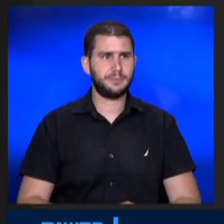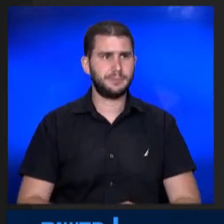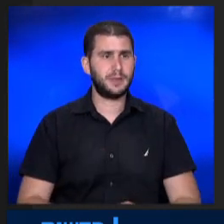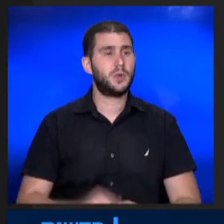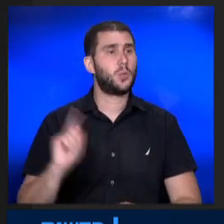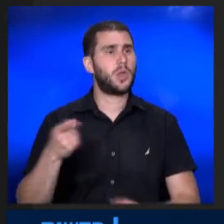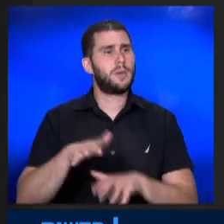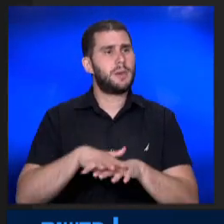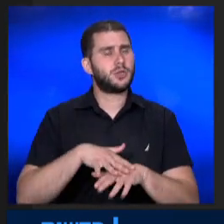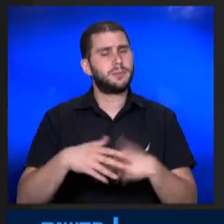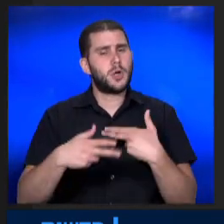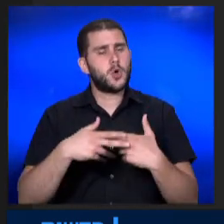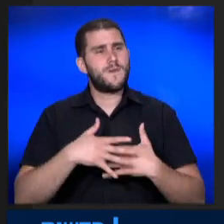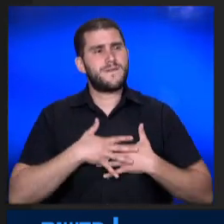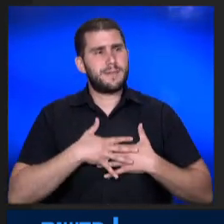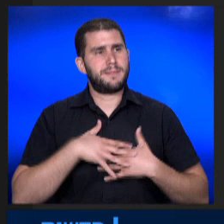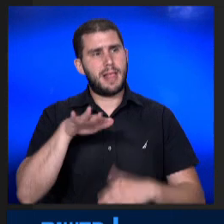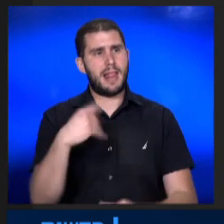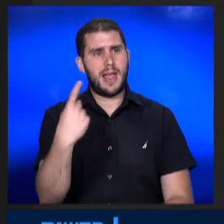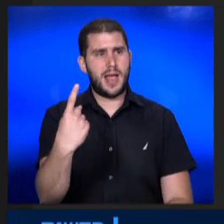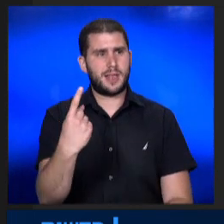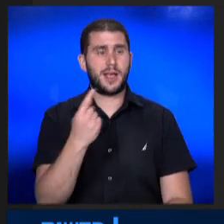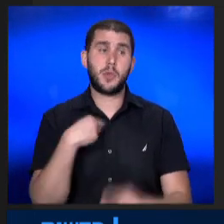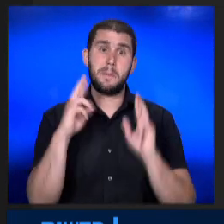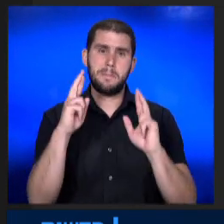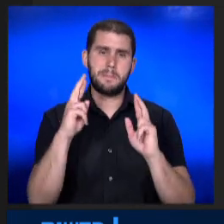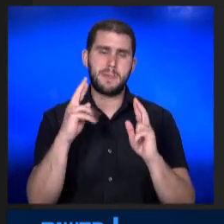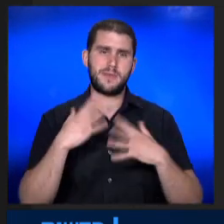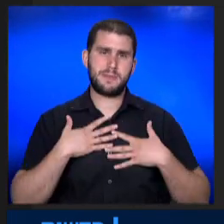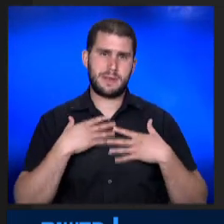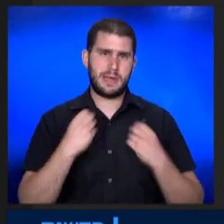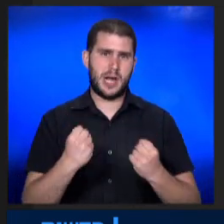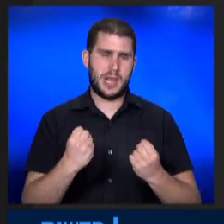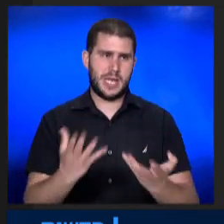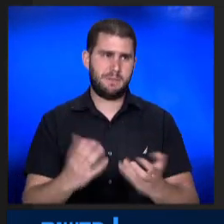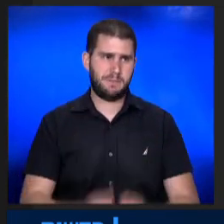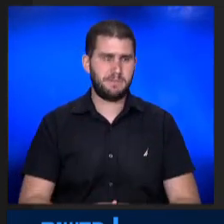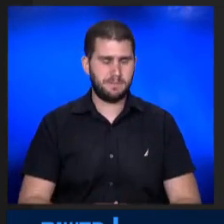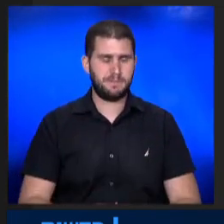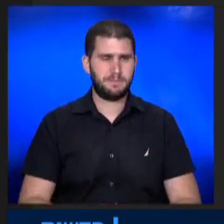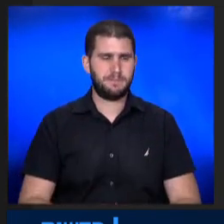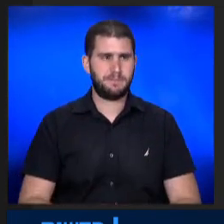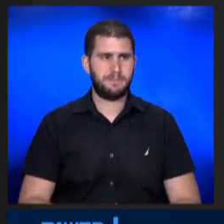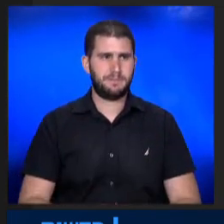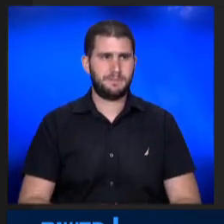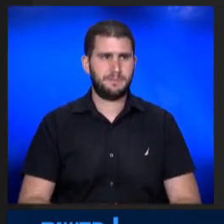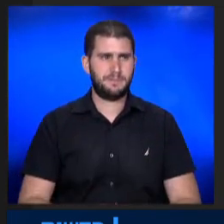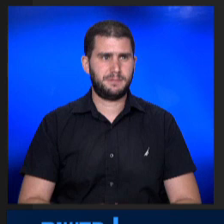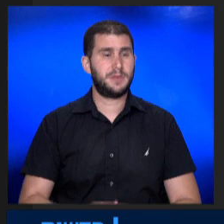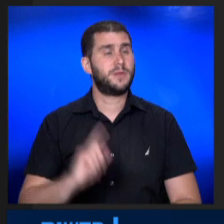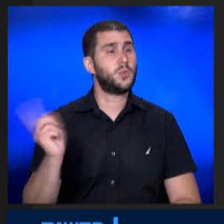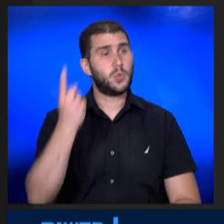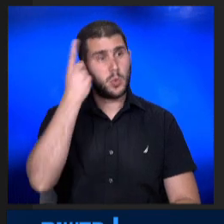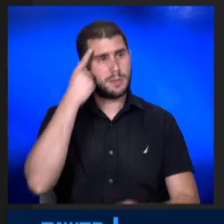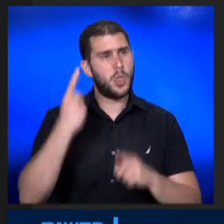E tutti stiamo molto vicini a questo bambino e speriamo davvero che possa guarire.